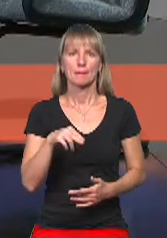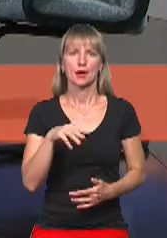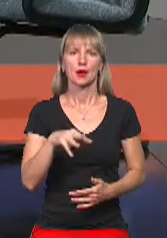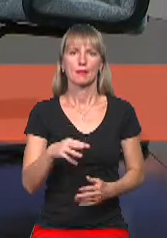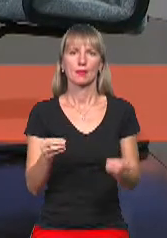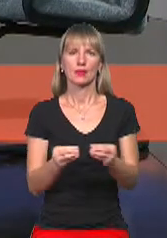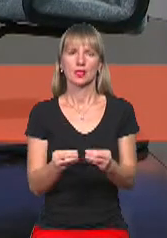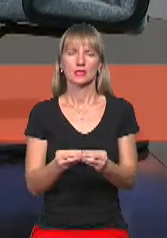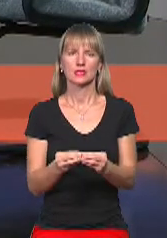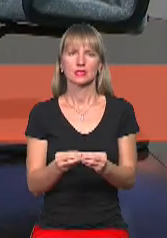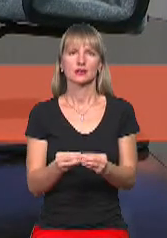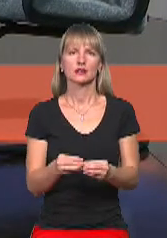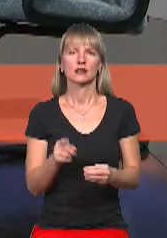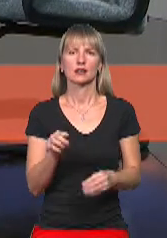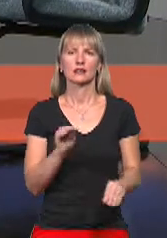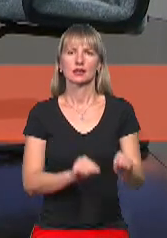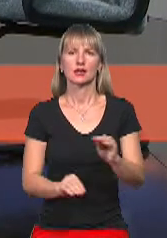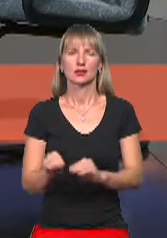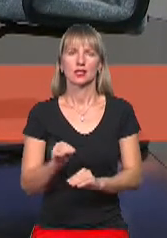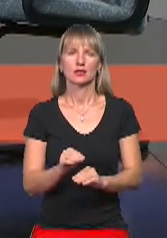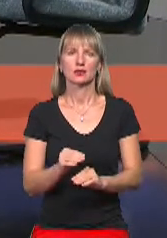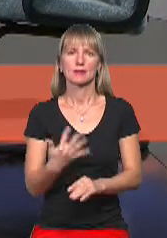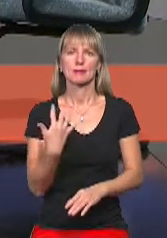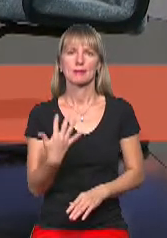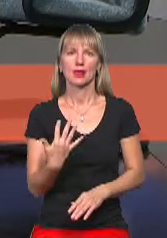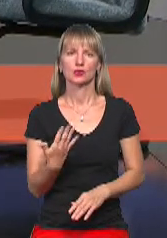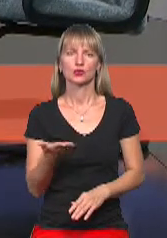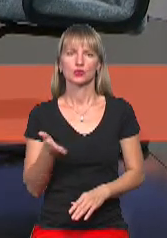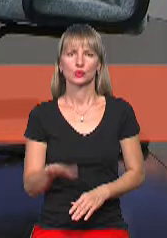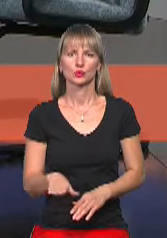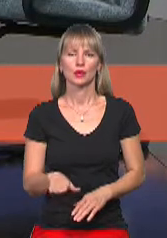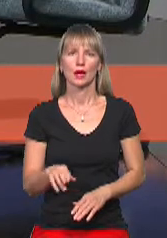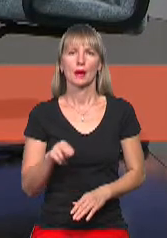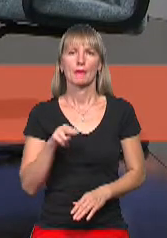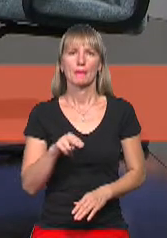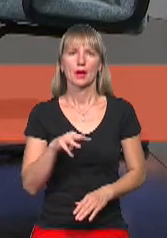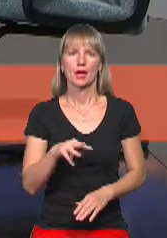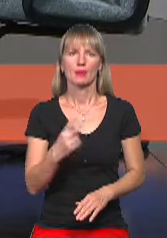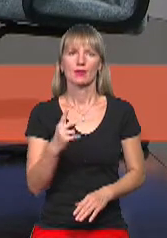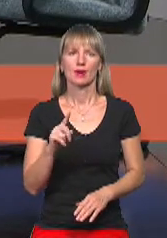ПМ-10, їх вкладається от тут 5 штук,